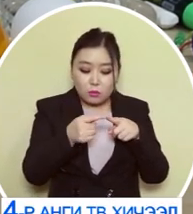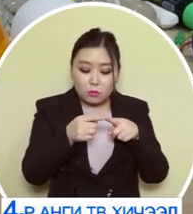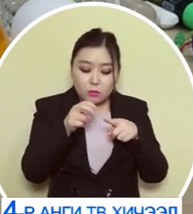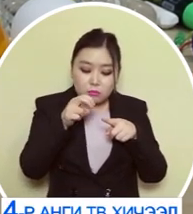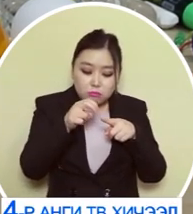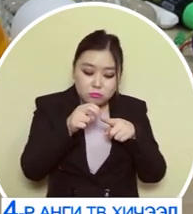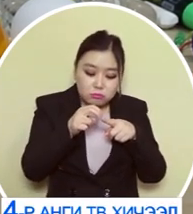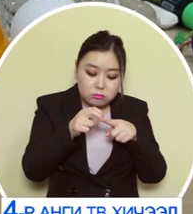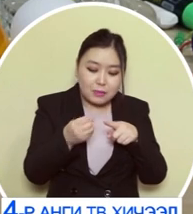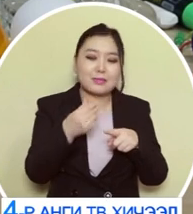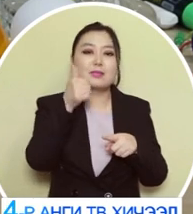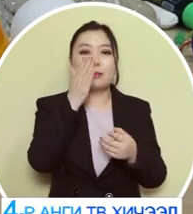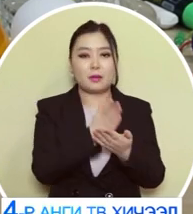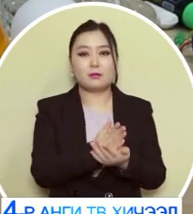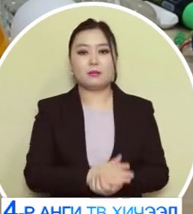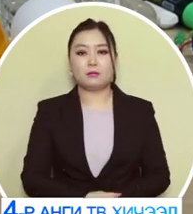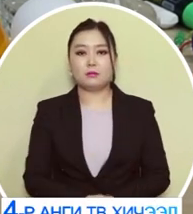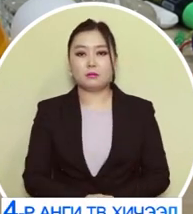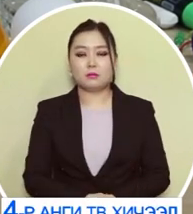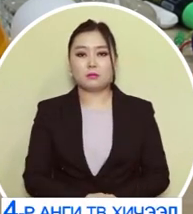Ұшы темір жанып тұр.